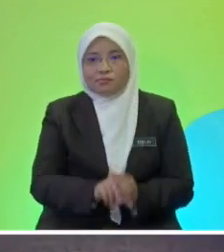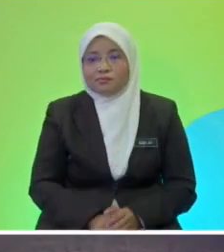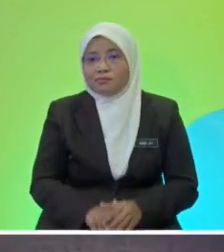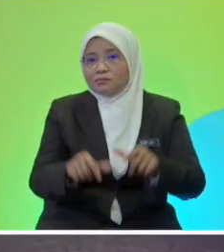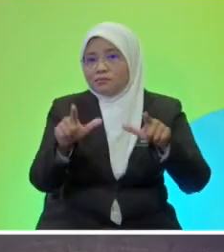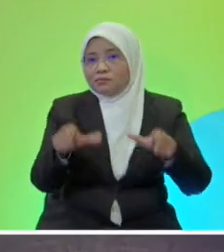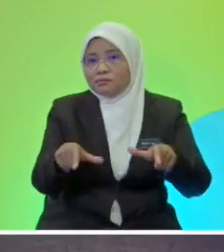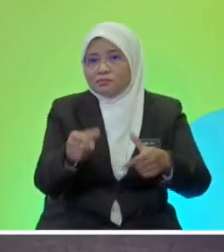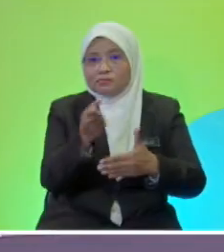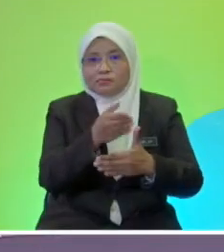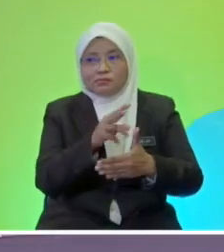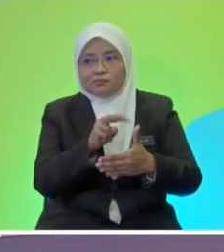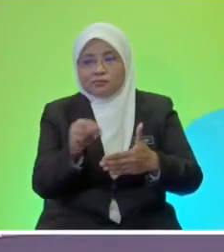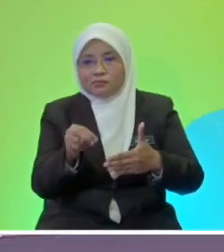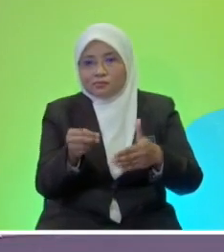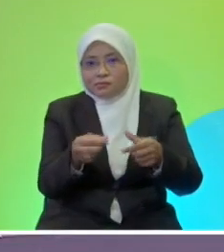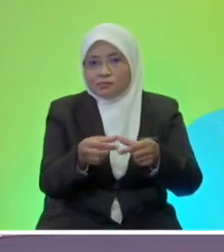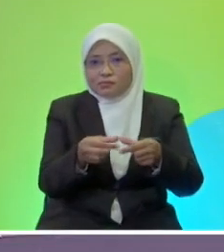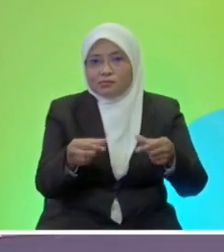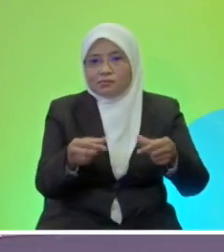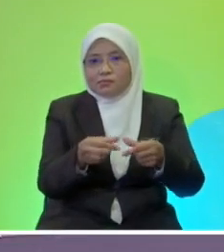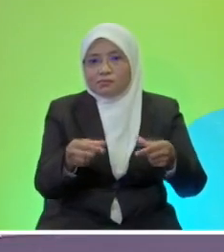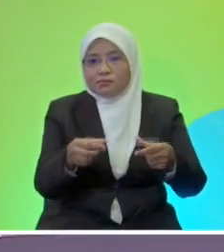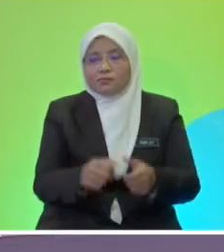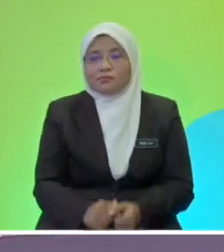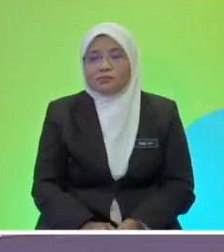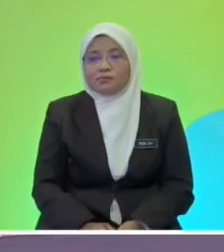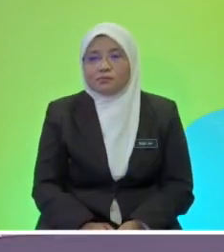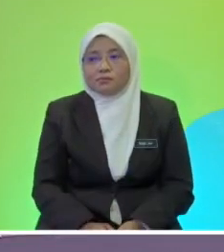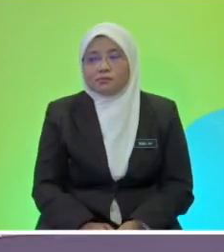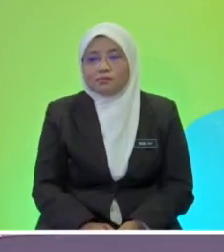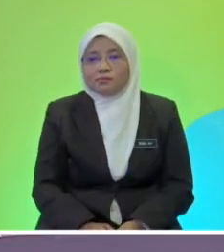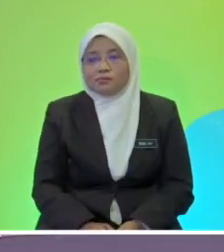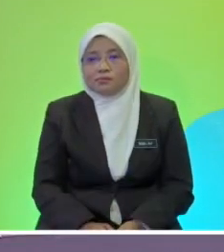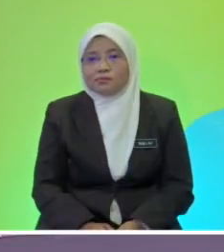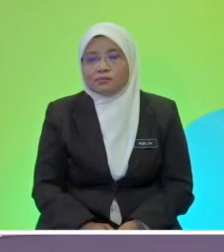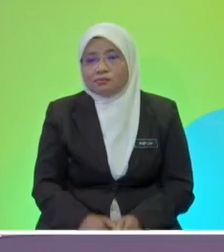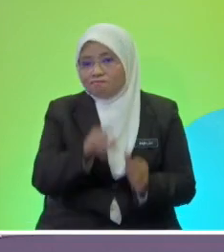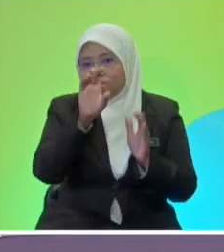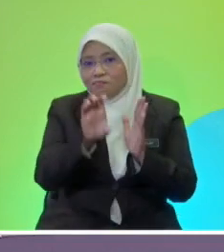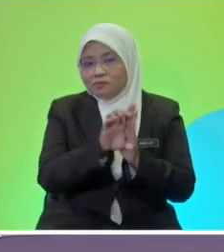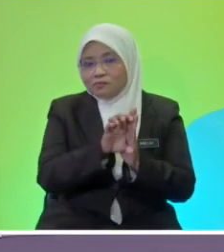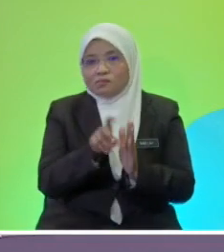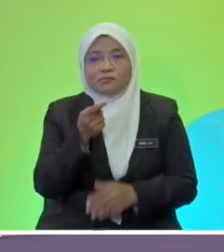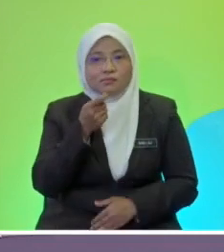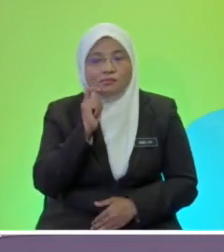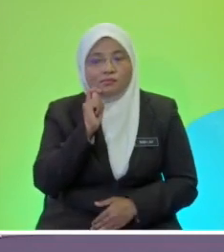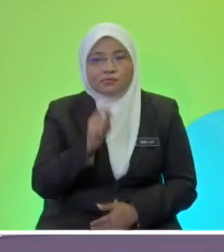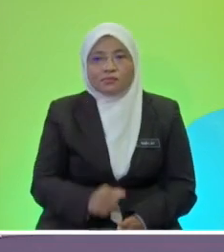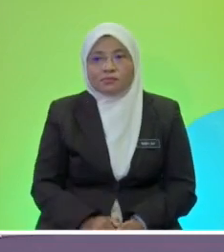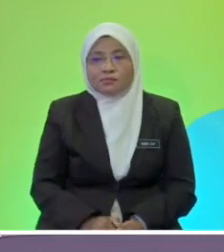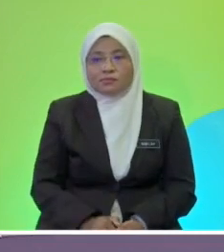bagian Sisi kaca oke oke sampel tadi kita anggap kan itu datangnya daripada apa dalam